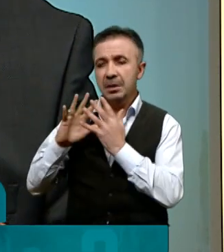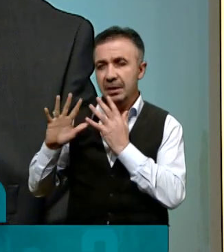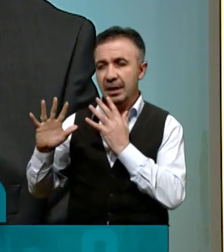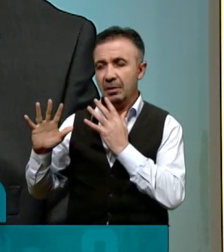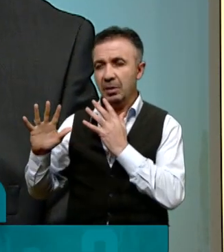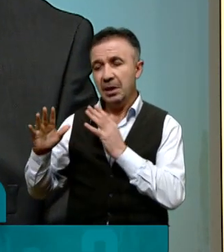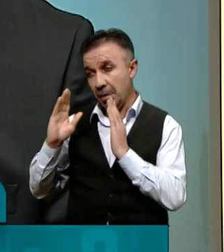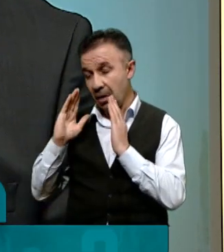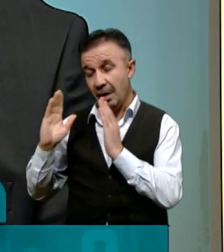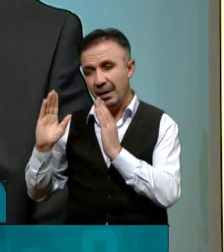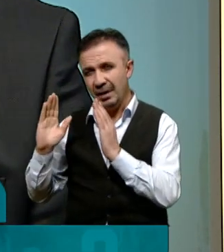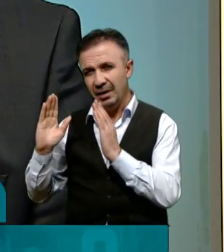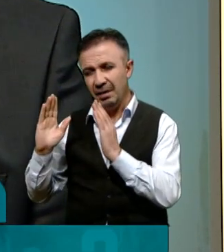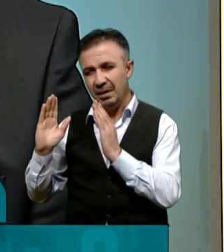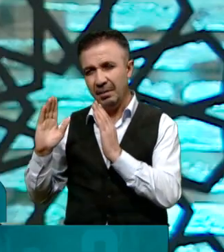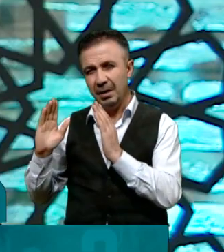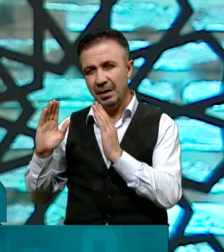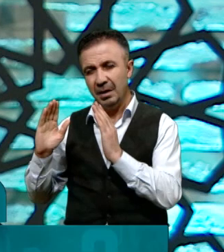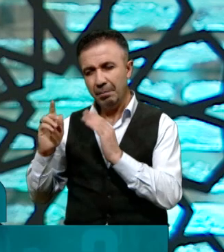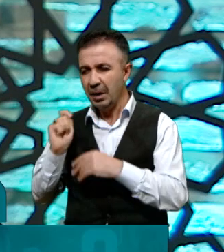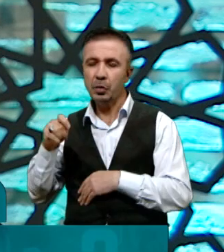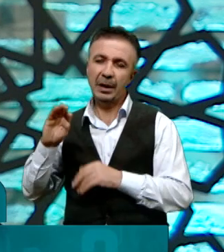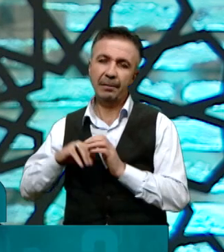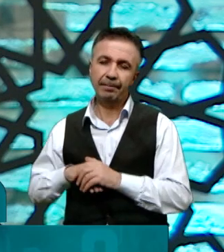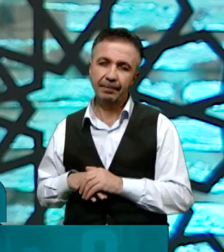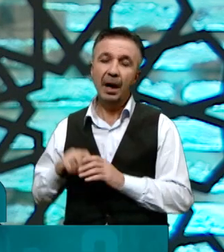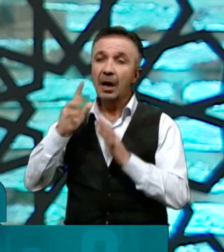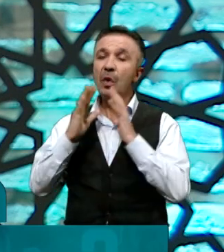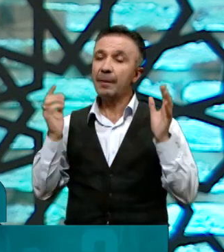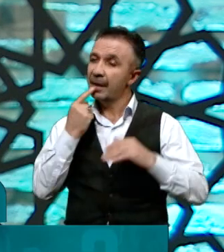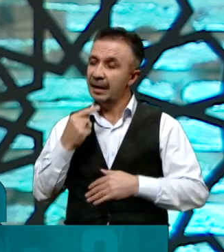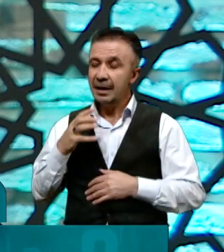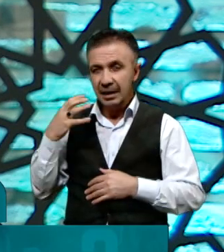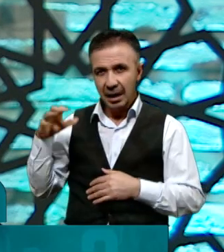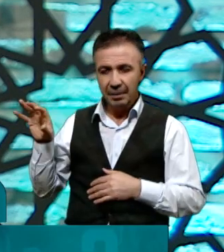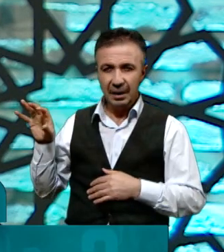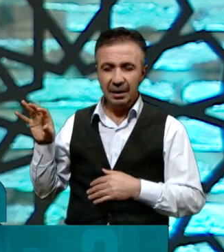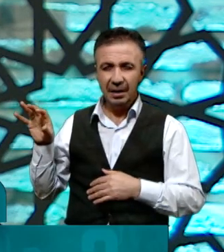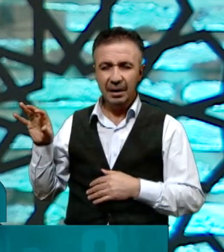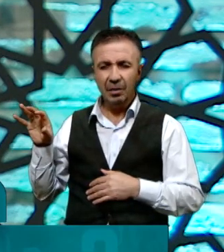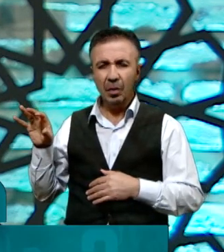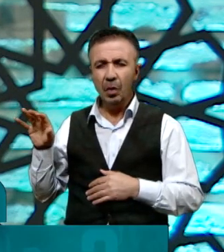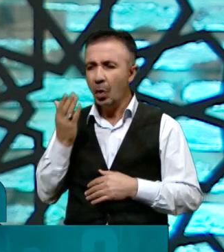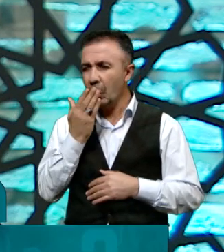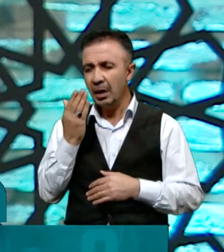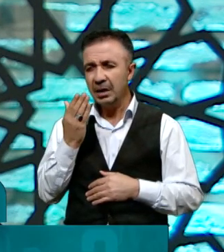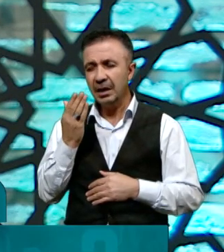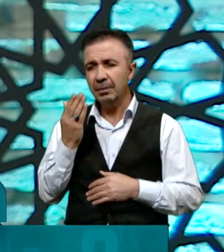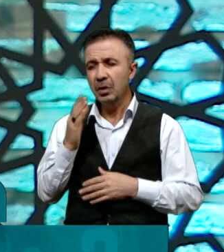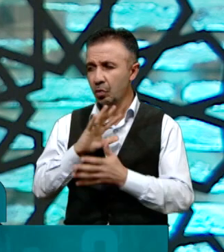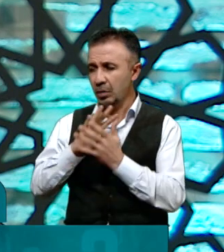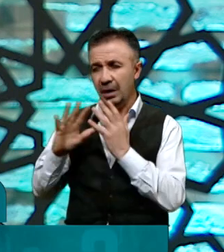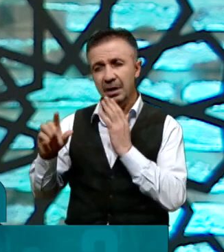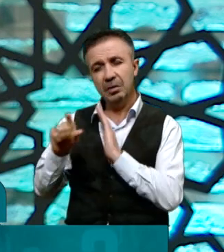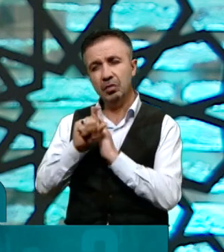devam edeceğim anlamı çıkmaz. O zaman iftitah tekbiriyle selamla biten namazı da okuyacaklarımı sıralamam lazım. Nasıl